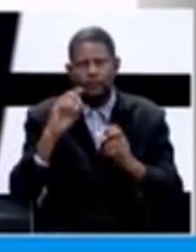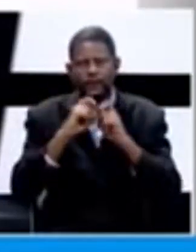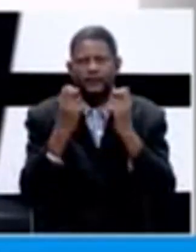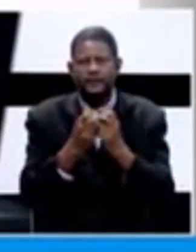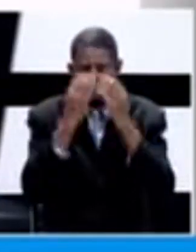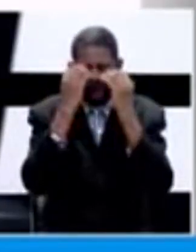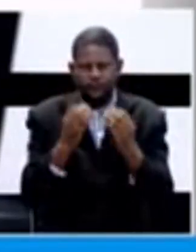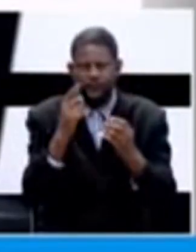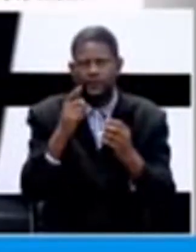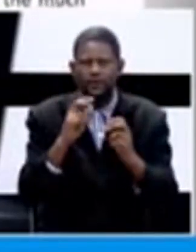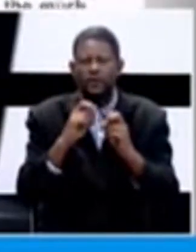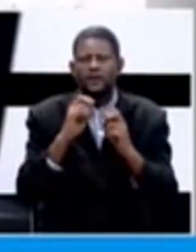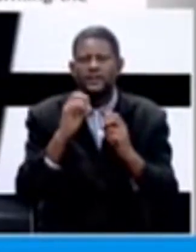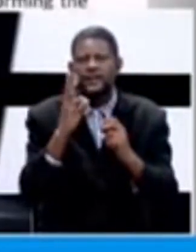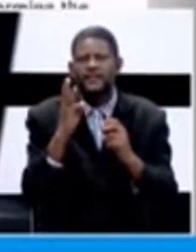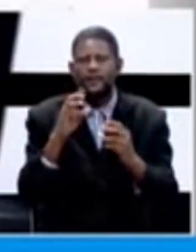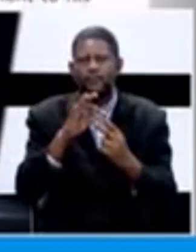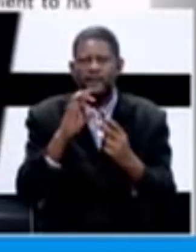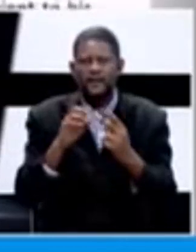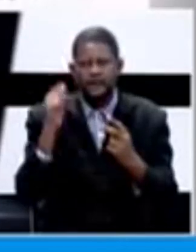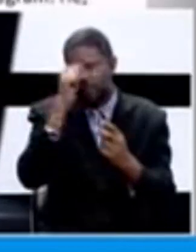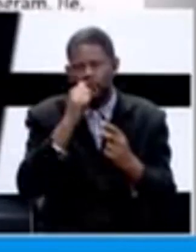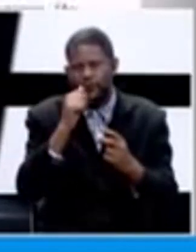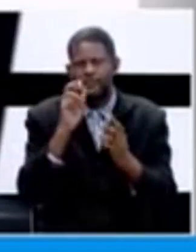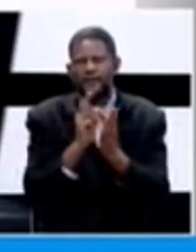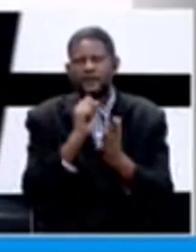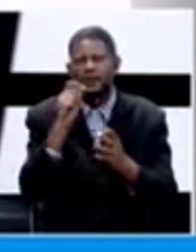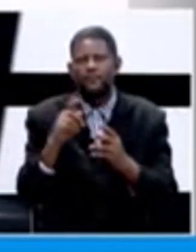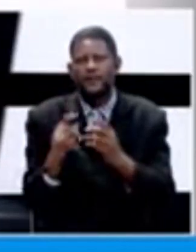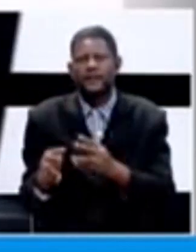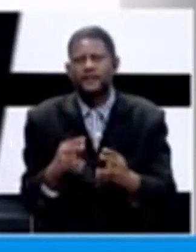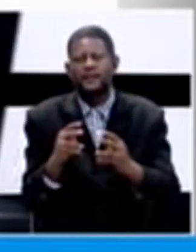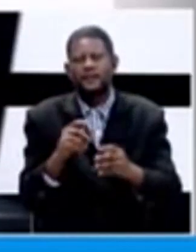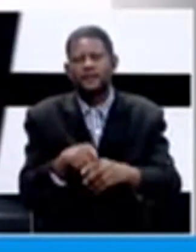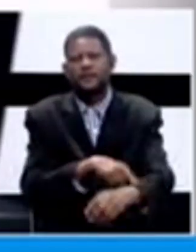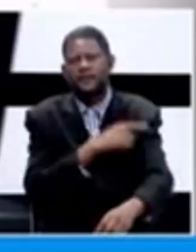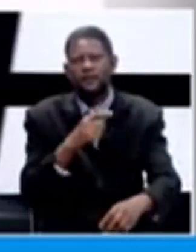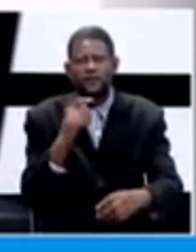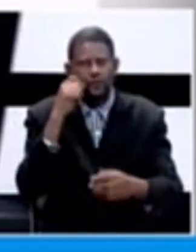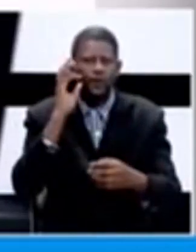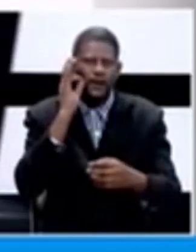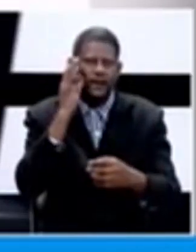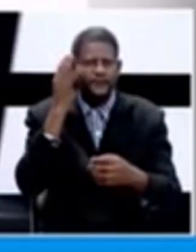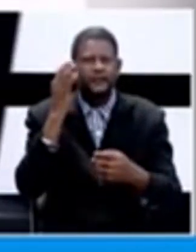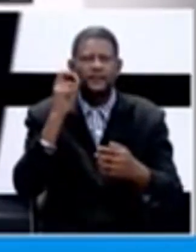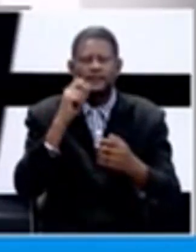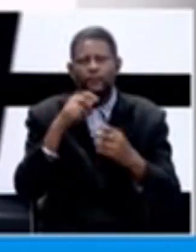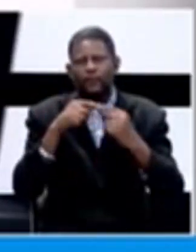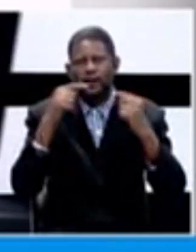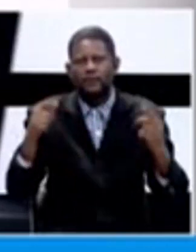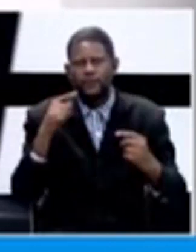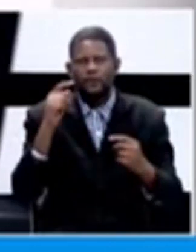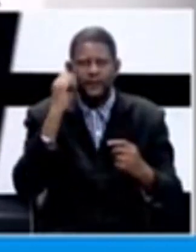ጉጅለ ሻርሻ ሃገራዊ መረፃ ኢትዮጵያ ብዘይ ሕጋዊ ኣገባብ እንተናውሕ ሕወሓት ኣምሪሩ ምቅዋሙ ዘዘኻኽረቲ ደብዳቤ ሕወሓትን መንግስቲ ትግራይን እዚ